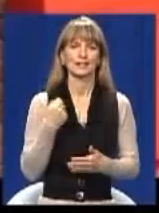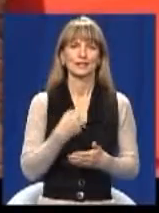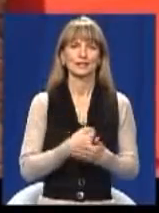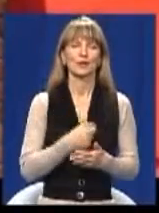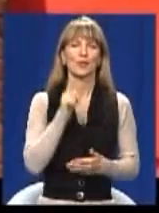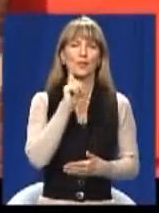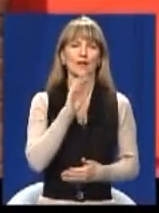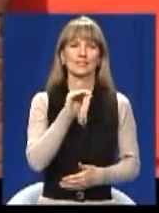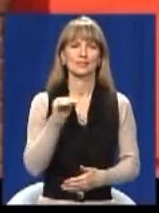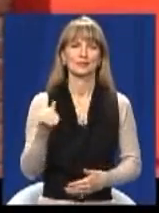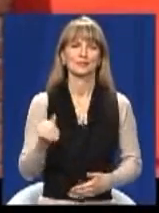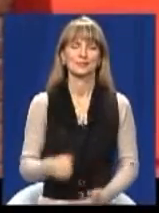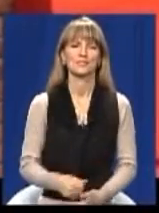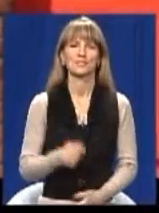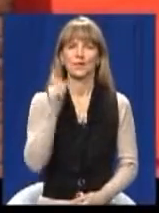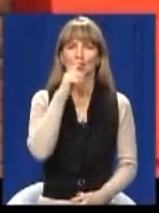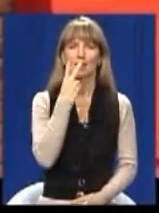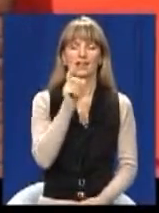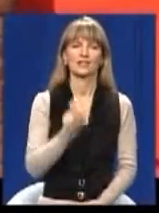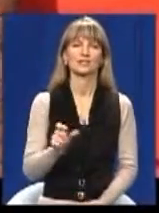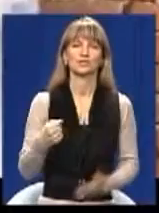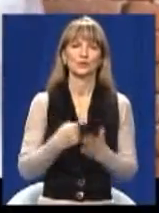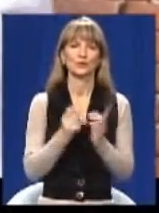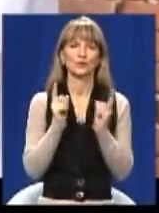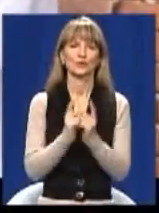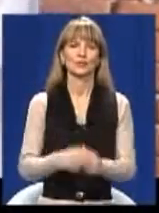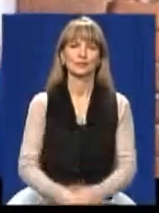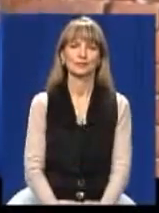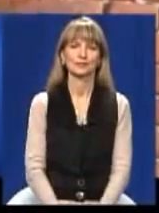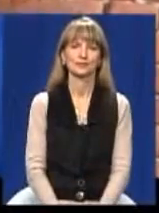що до побачення, маленькі глядачі. До побачення.